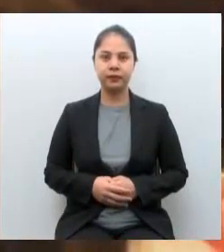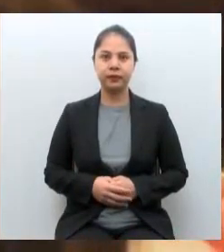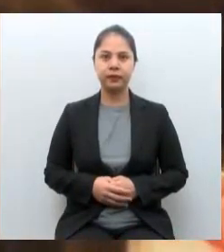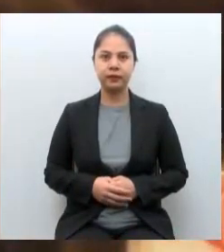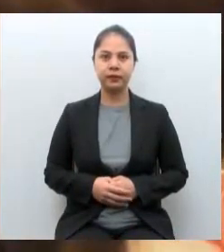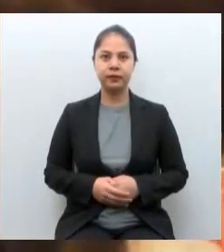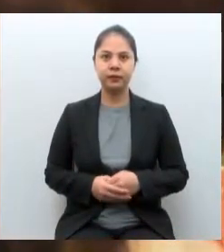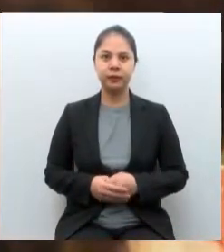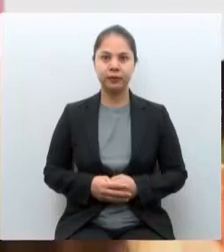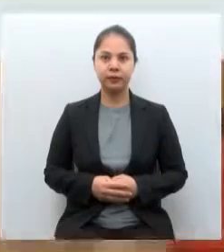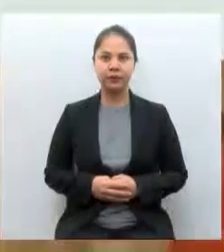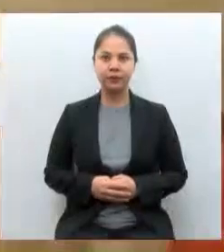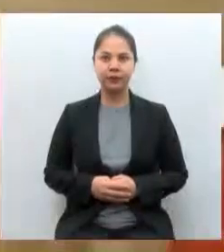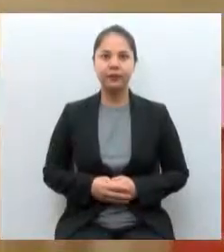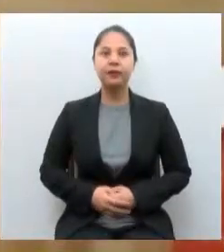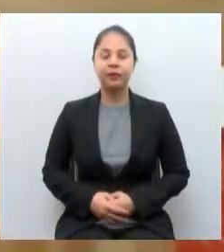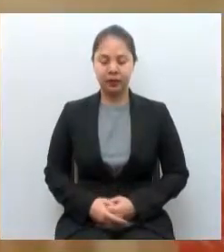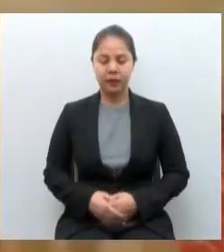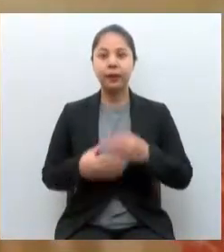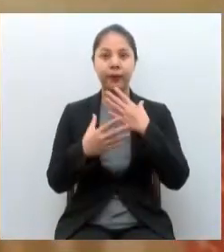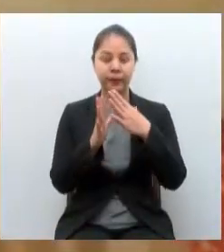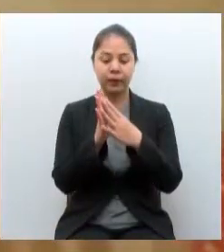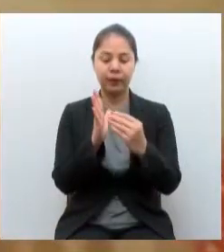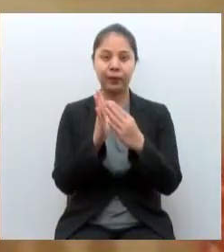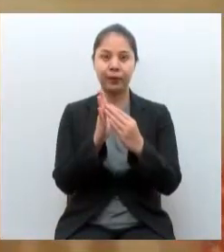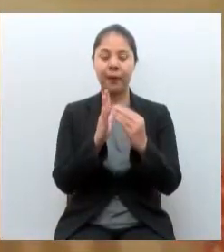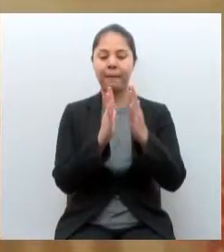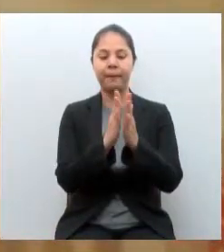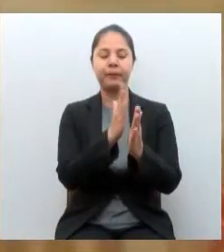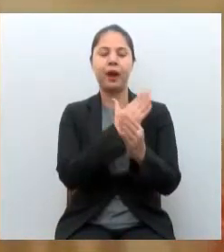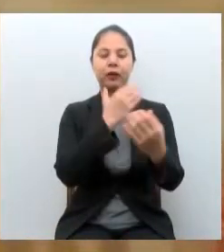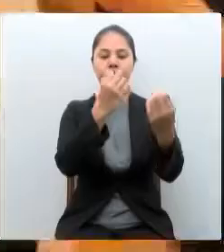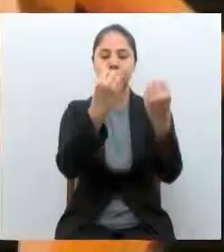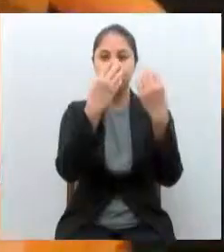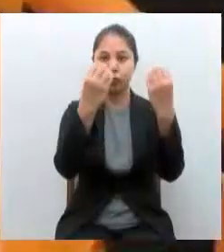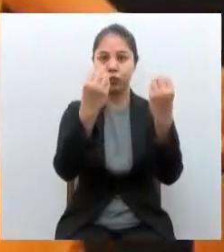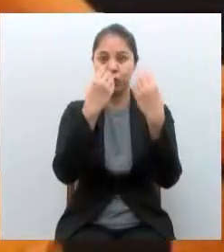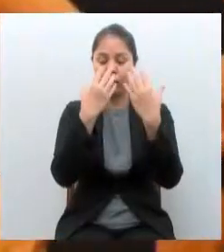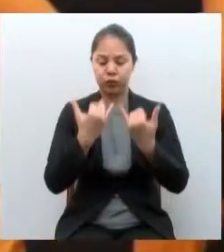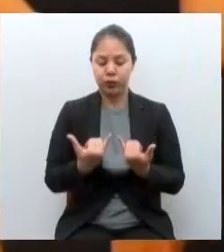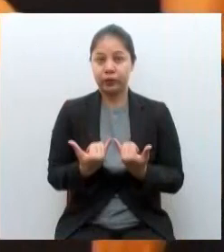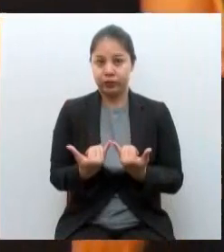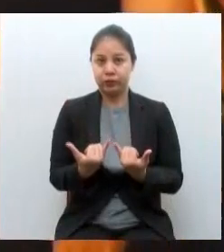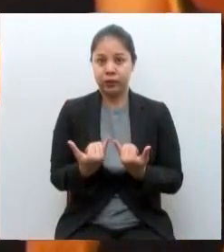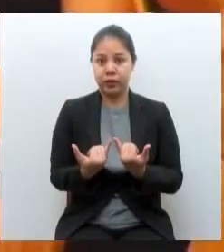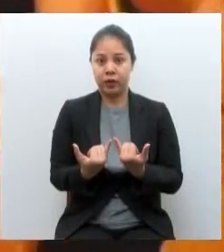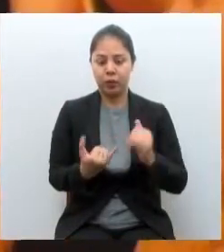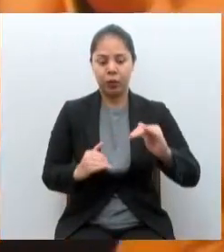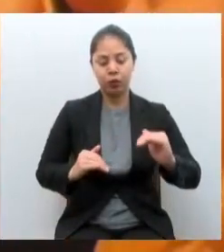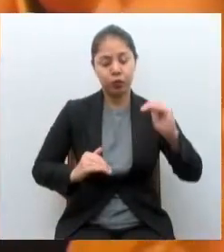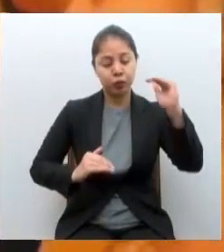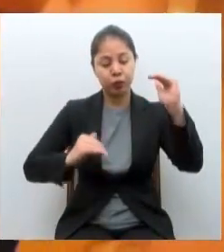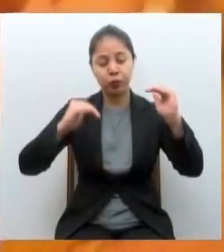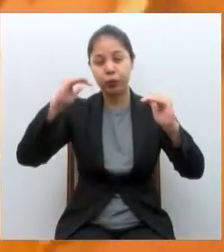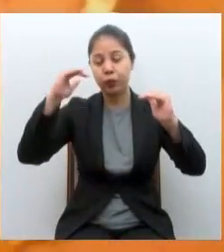เป็นหนึ่งในต้นกล้าที่ได้รับการอบรมบ่มเพาะจากพระอาจารย์นะครับวันนี้เมื่อต้นกล้าเหล่านั้นเติบโตแล้วนะโ